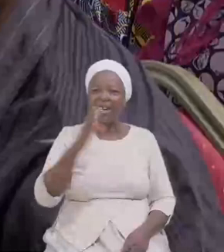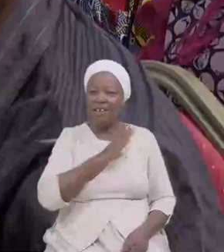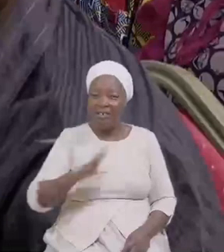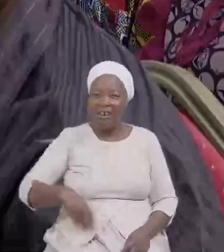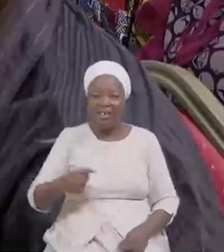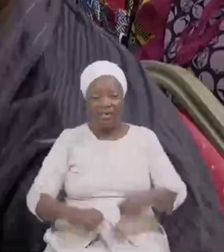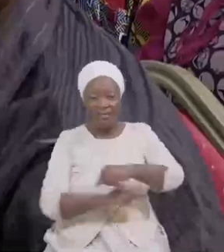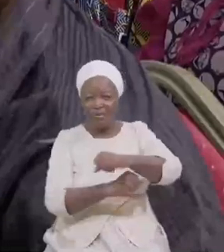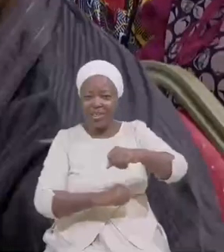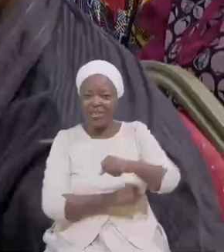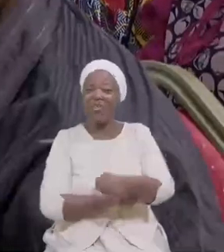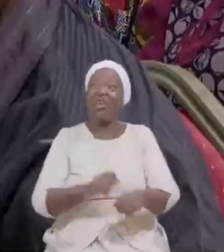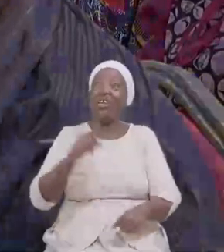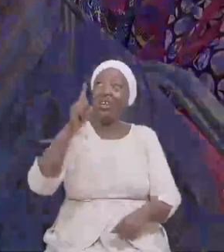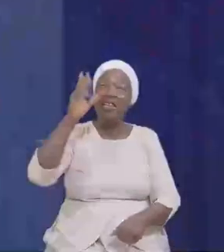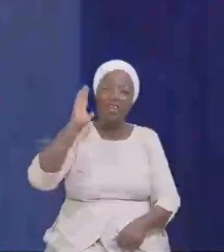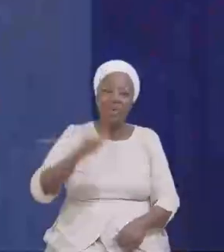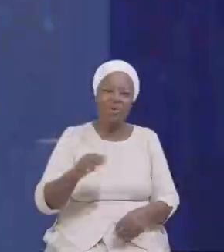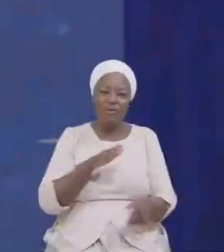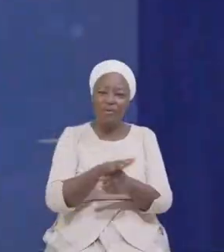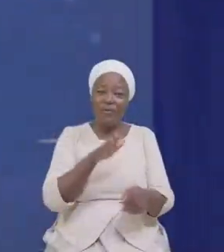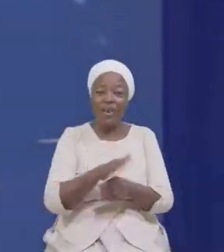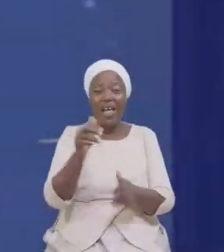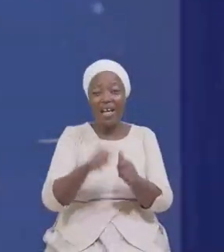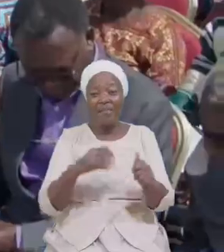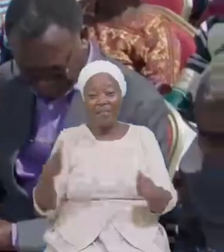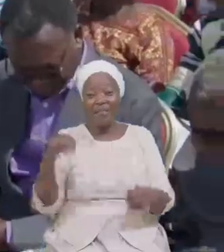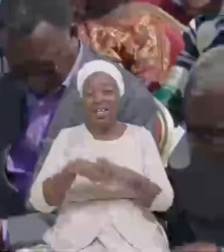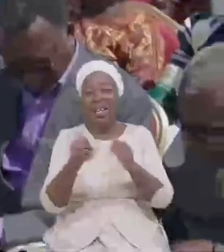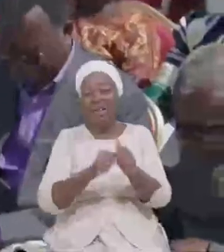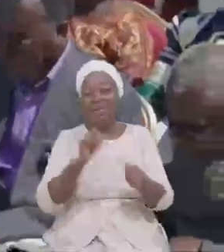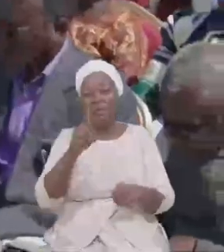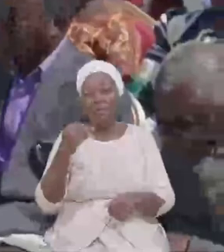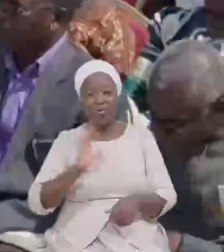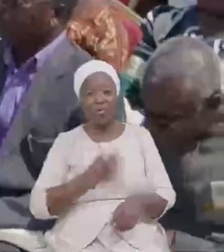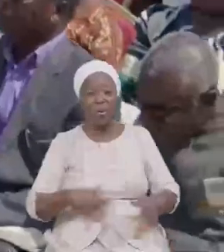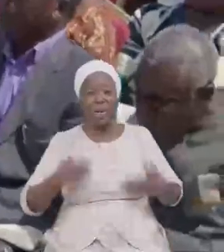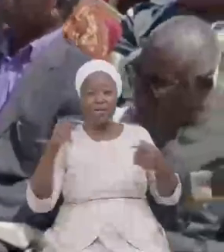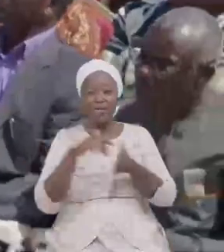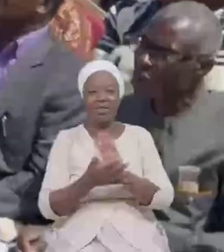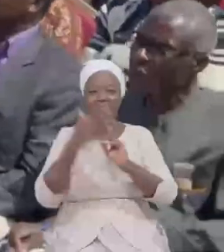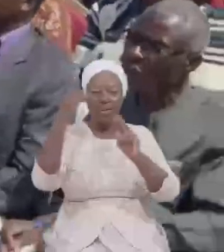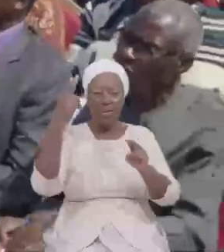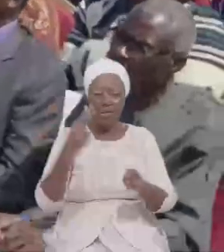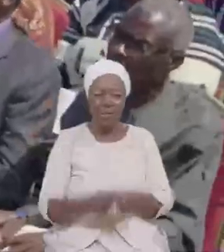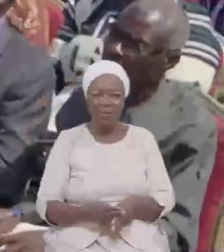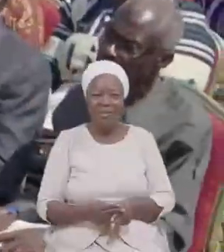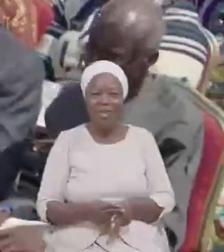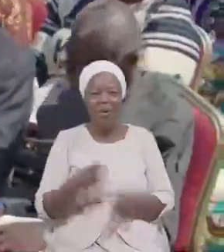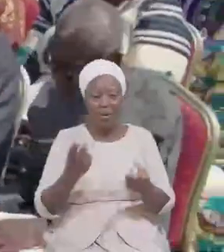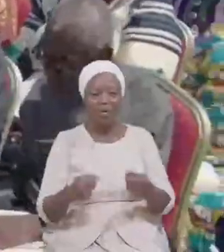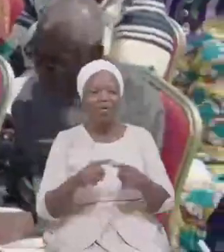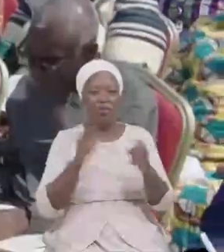angulaire, il va tout accomplir dans chacune de nos vies au nom de Jésus. Deuxième